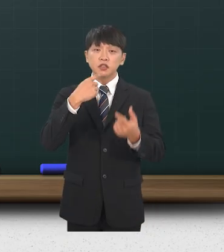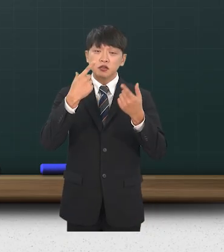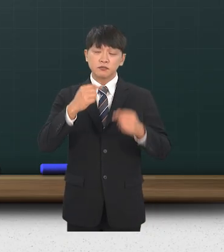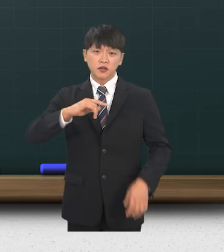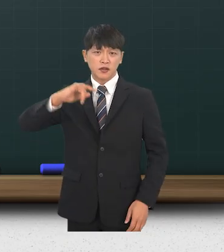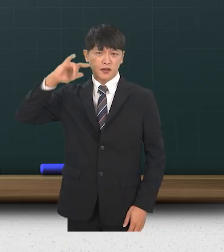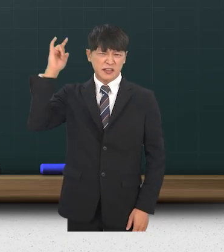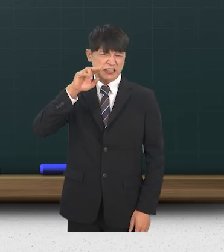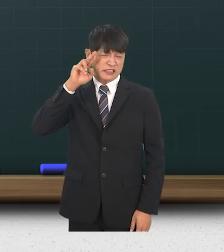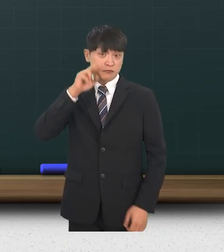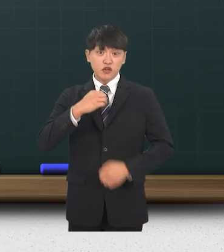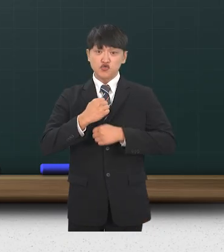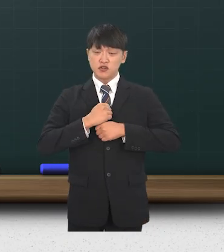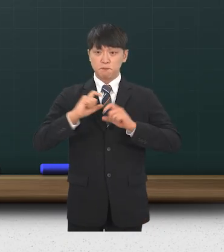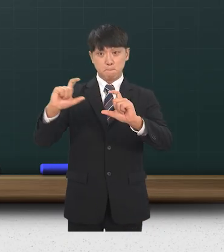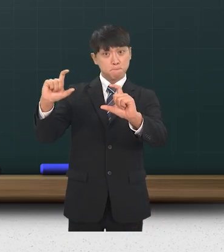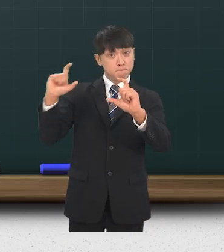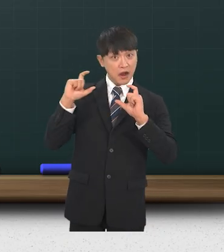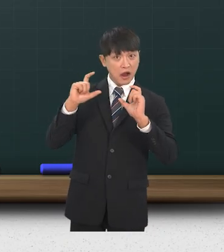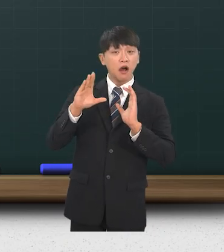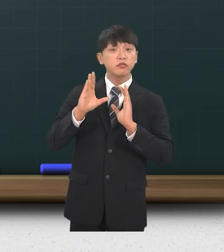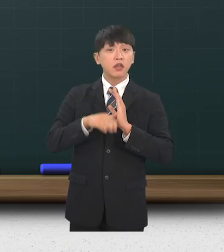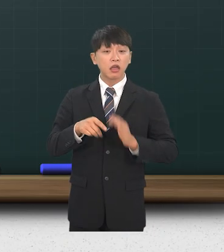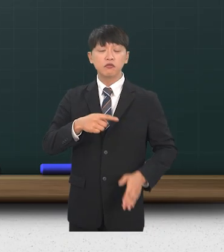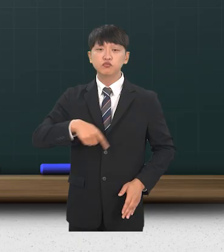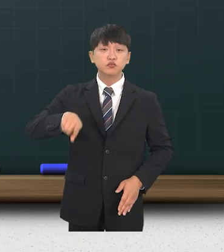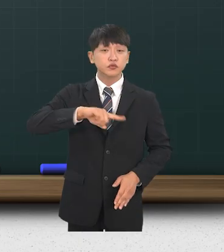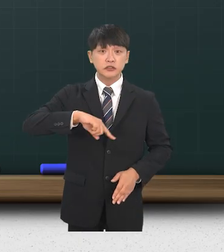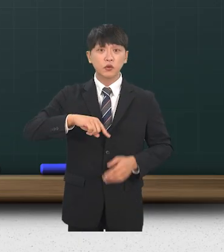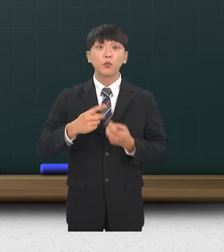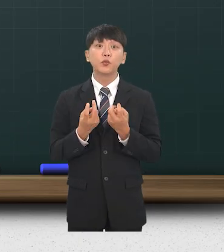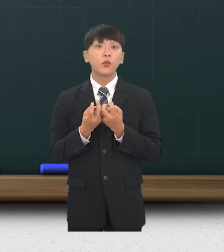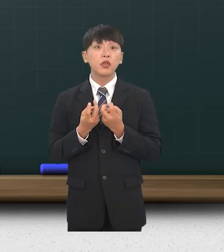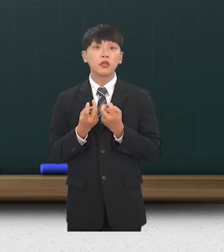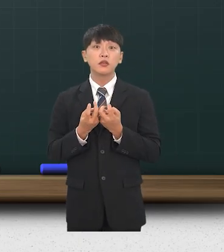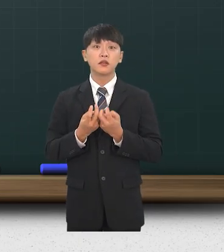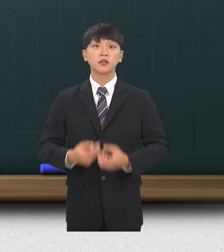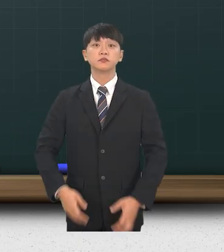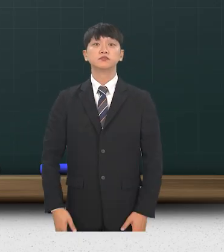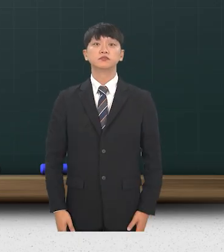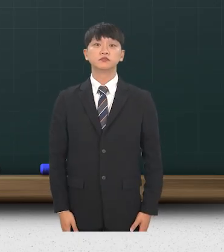이처럼 폭염주의보가 내려졌을 때 우린 어떻게 해야 할까요?